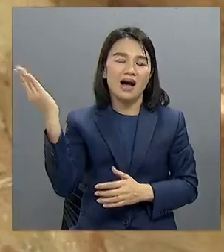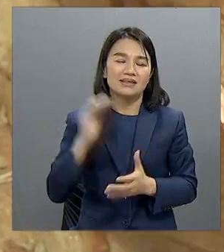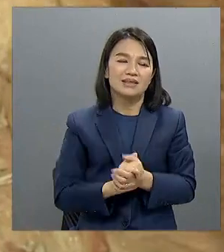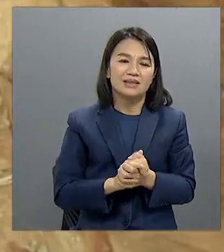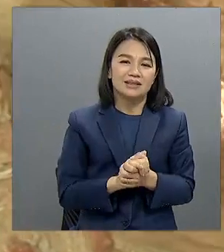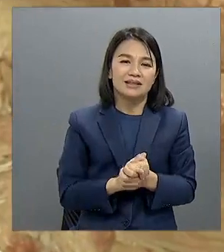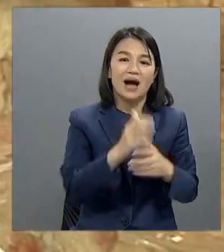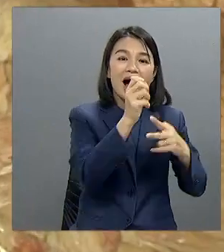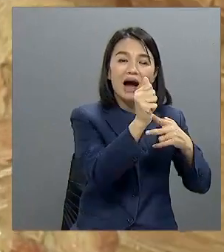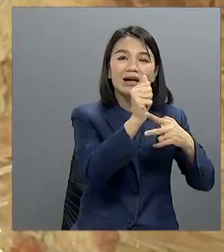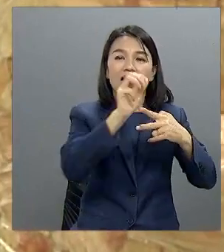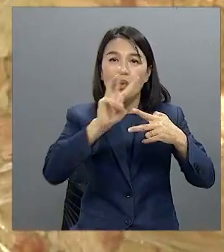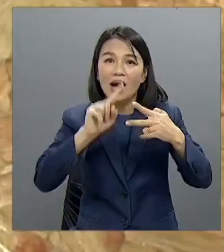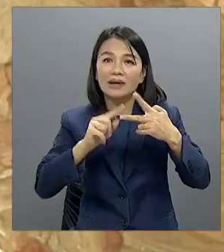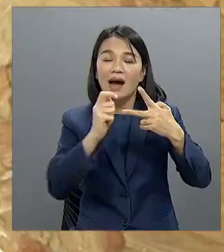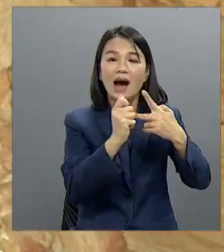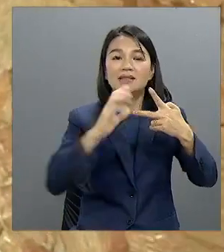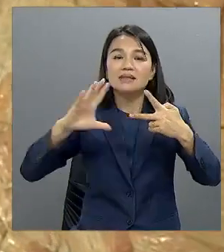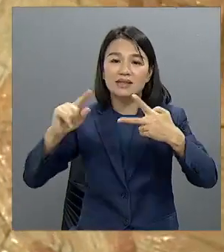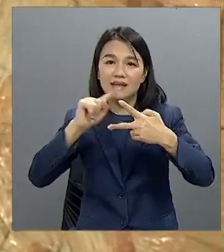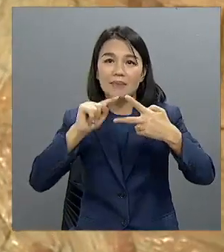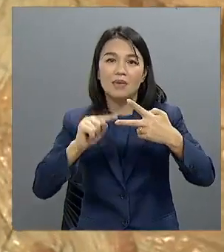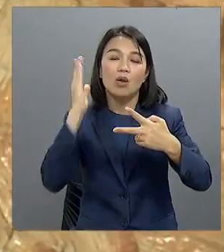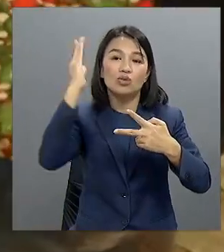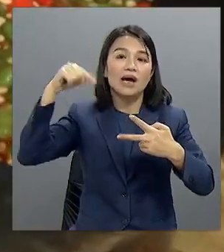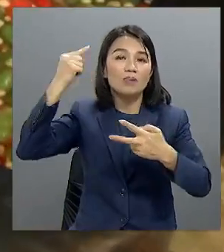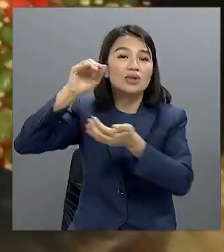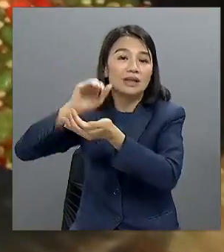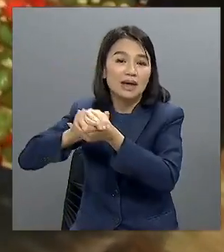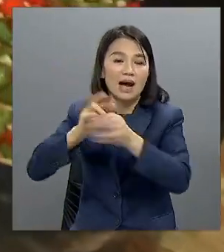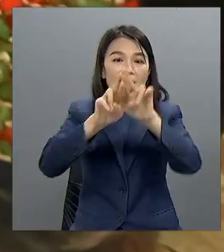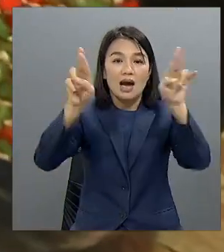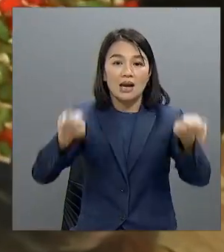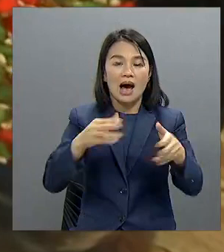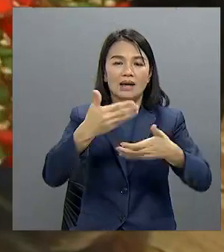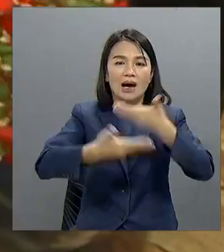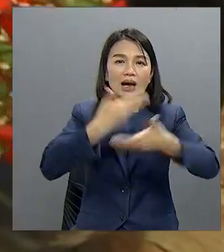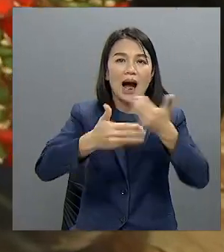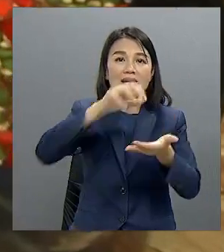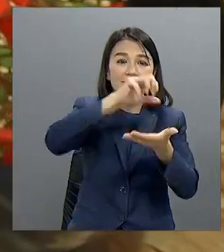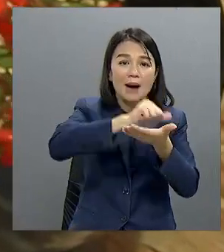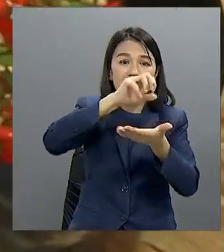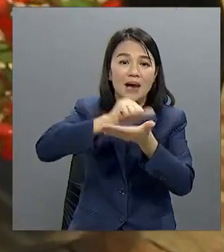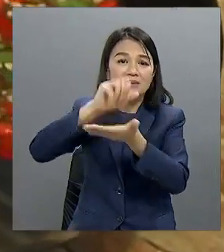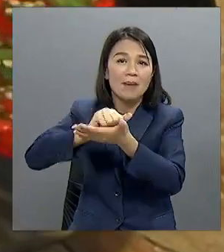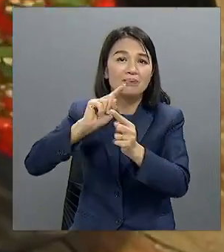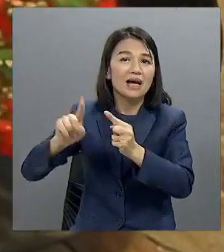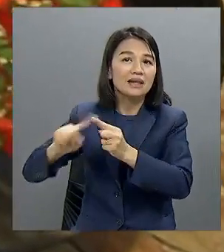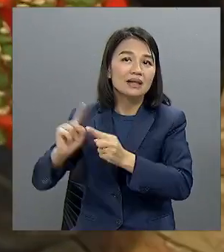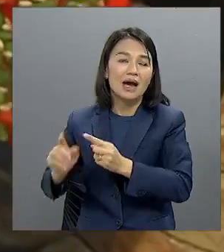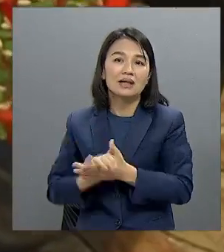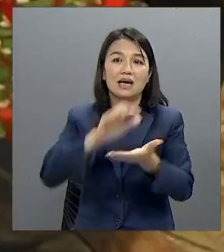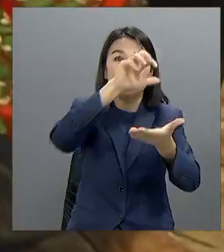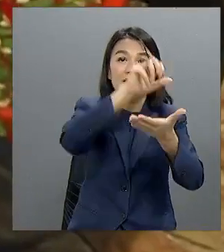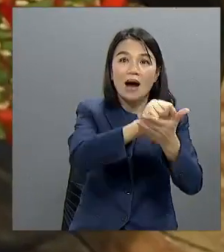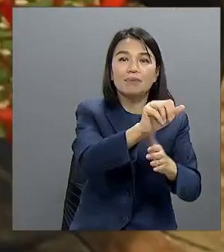ลวงค่ะสองสามีภรรยาค่ะที่เราว่าที่ร้านเนี่ยก็เน้นขายอาหารประเภทยำนะคะมียำอะไรบ้างนี่เลยเขาบอกว่ายำกุ้งมังกร